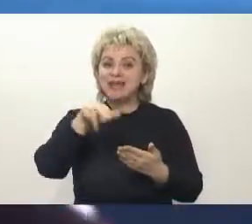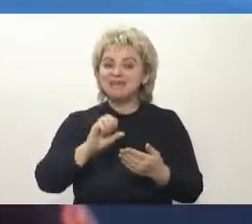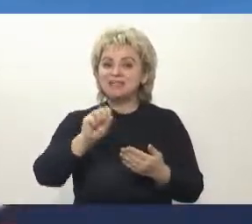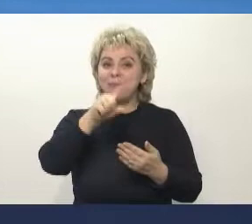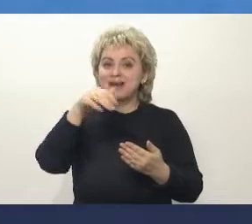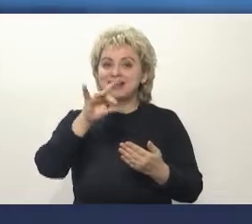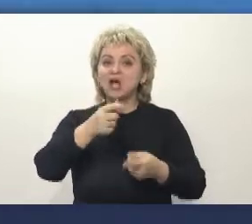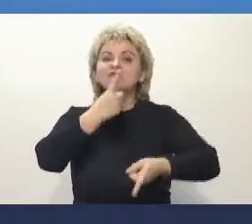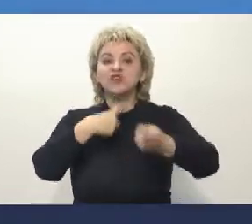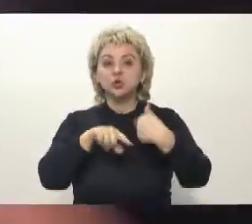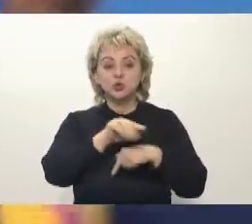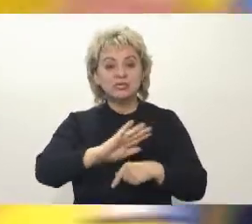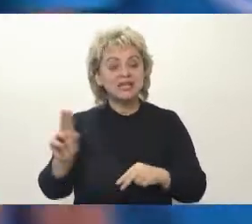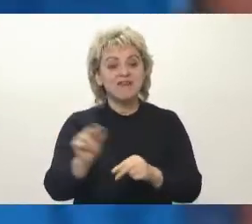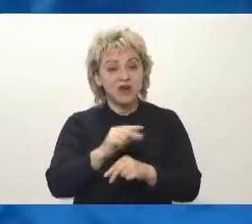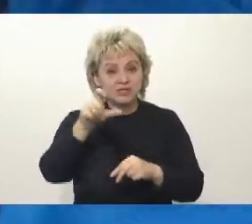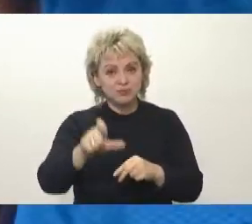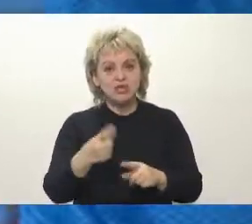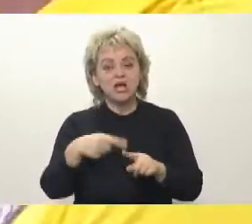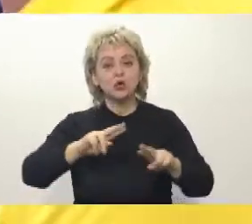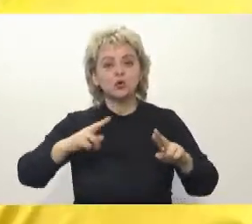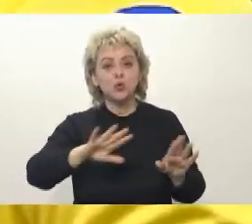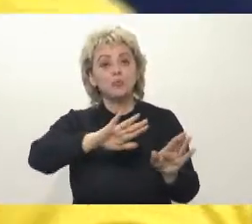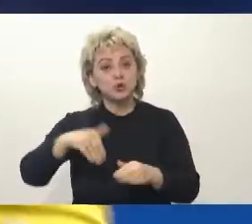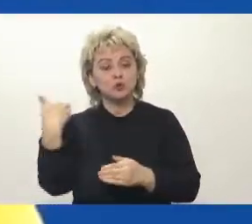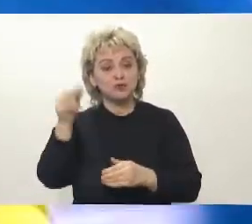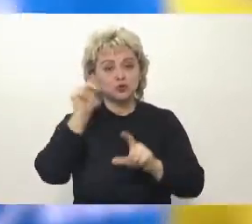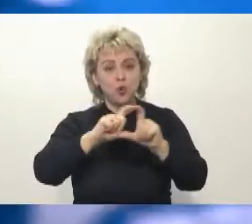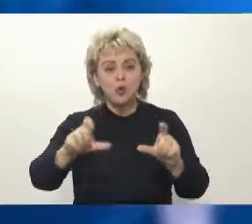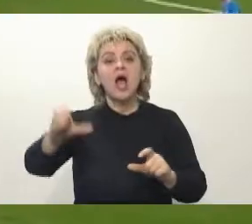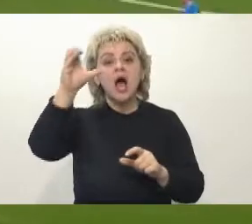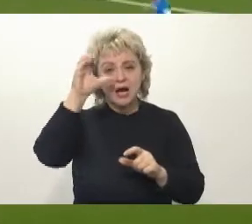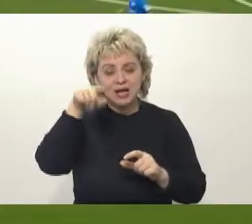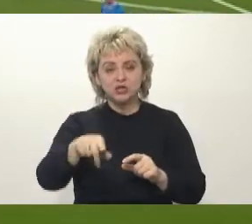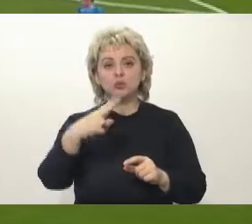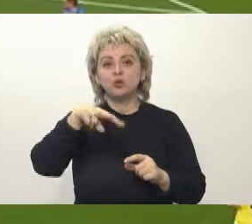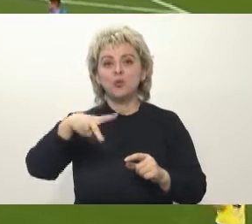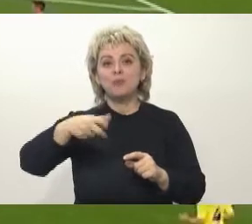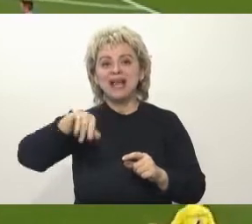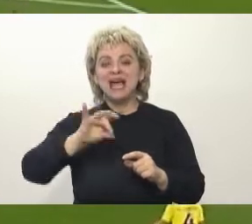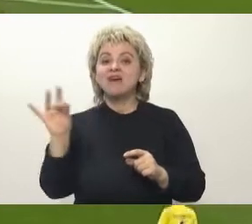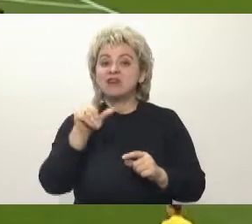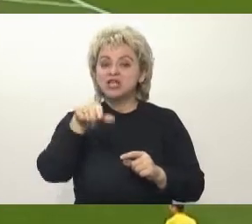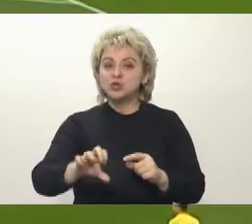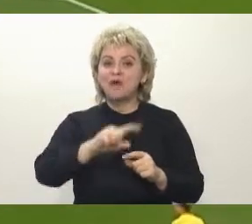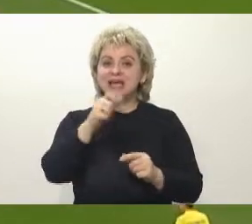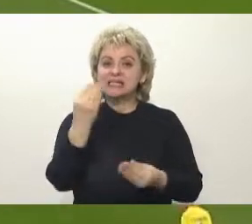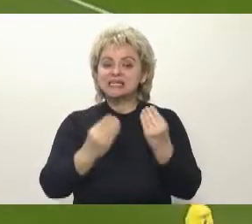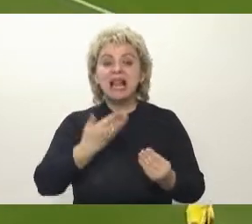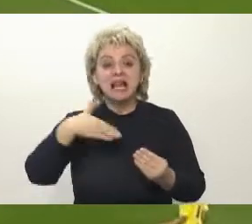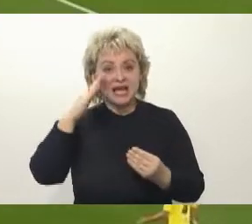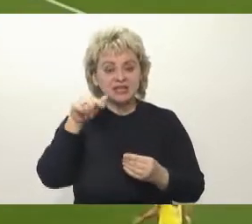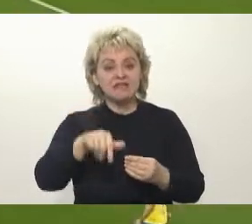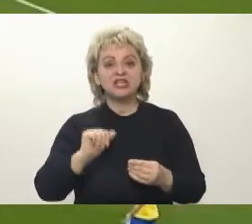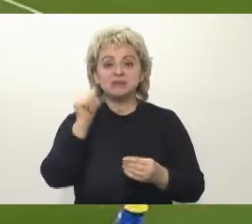в «Спартак» вернулся. Он воспитанник этого клуба, прошел его школу, академию и дубль. В Ростове Аяз играл с лета. В